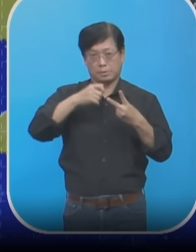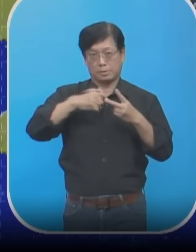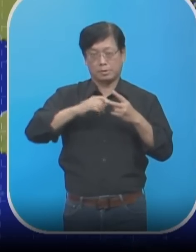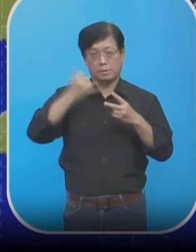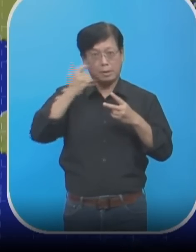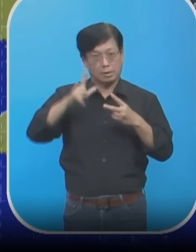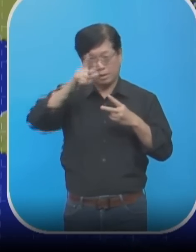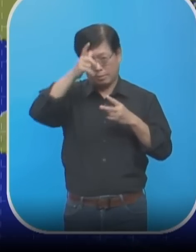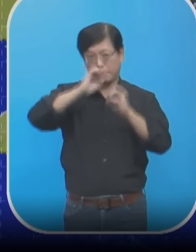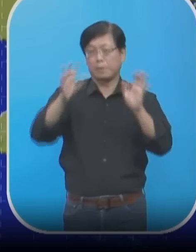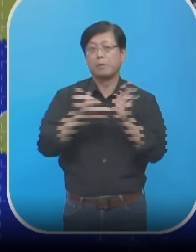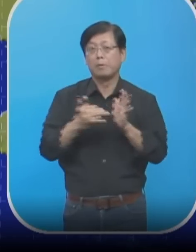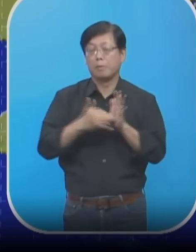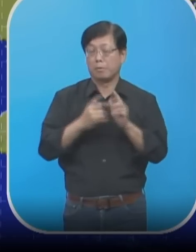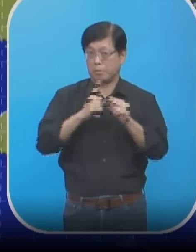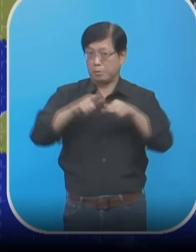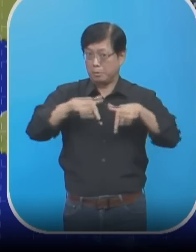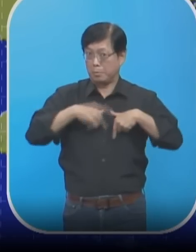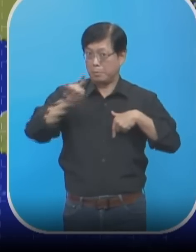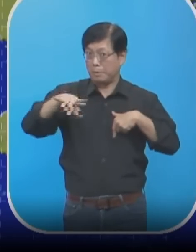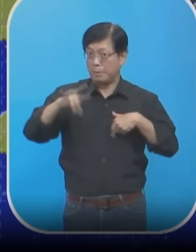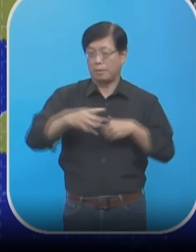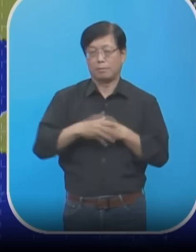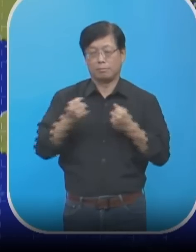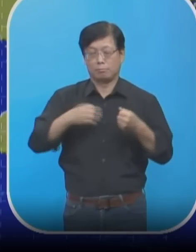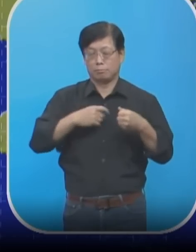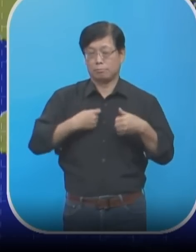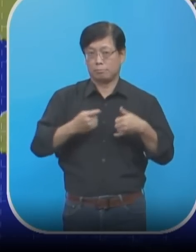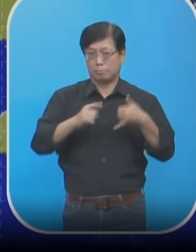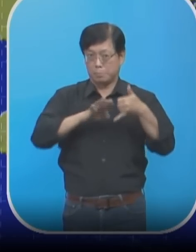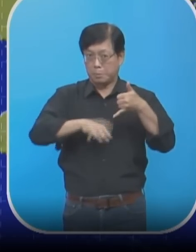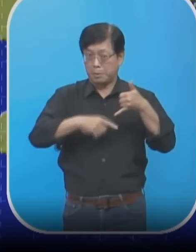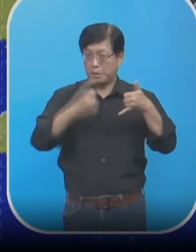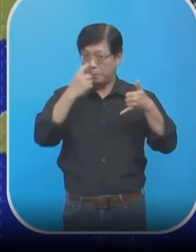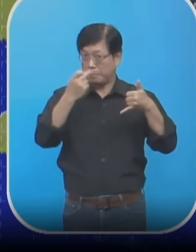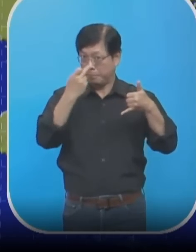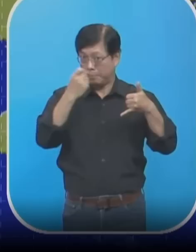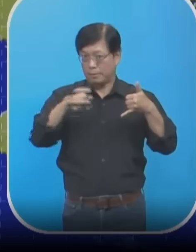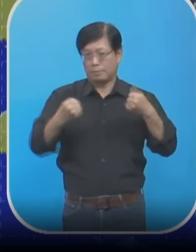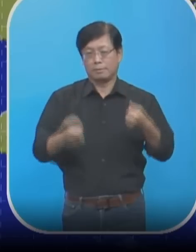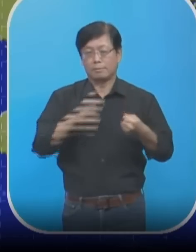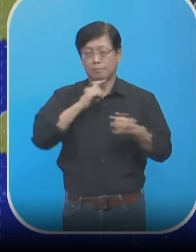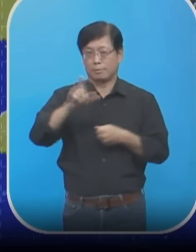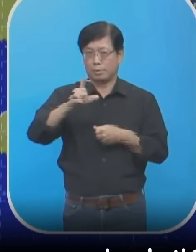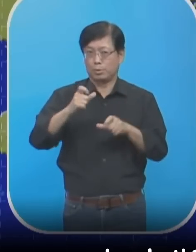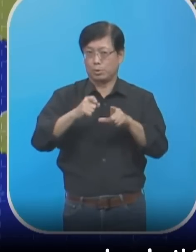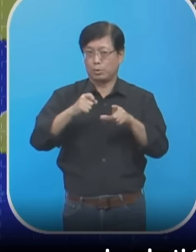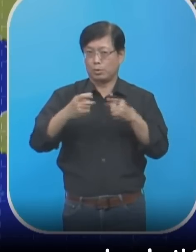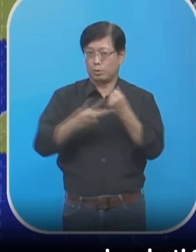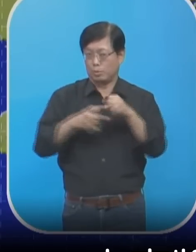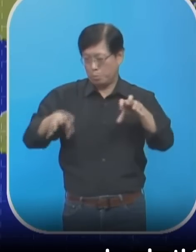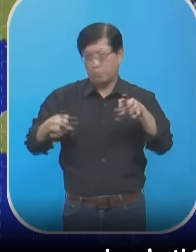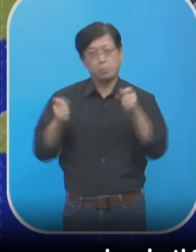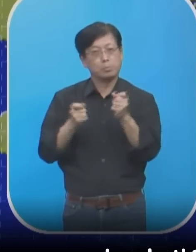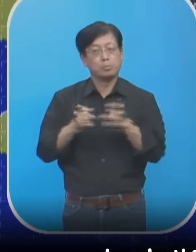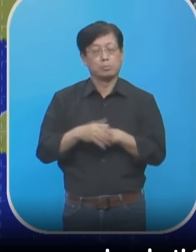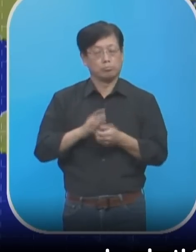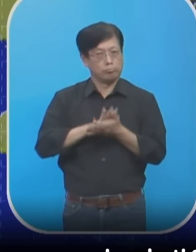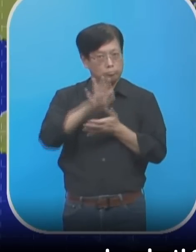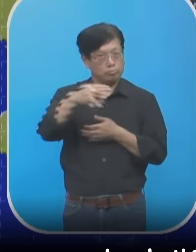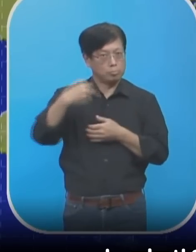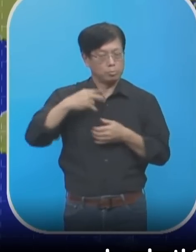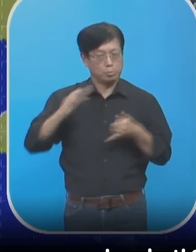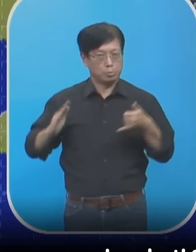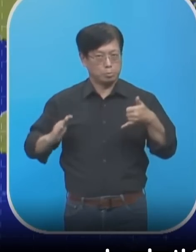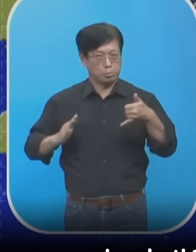报。目前台风中心的位置呢是位在鹅銮鼻的东方大约160公里的海面上，未来呢将以比较